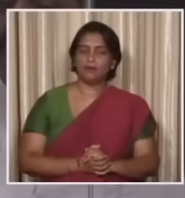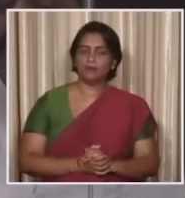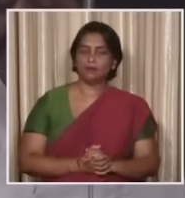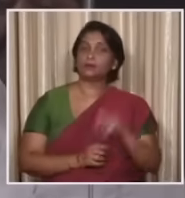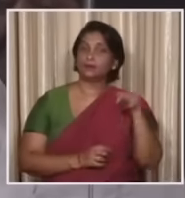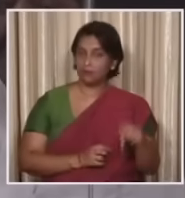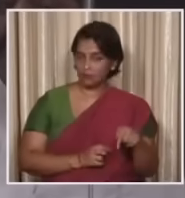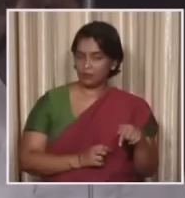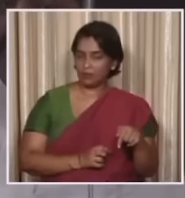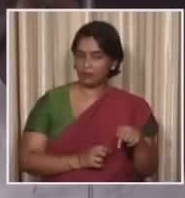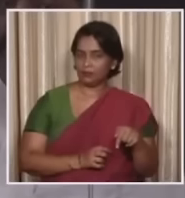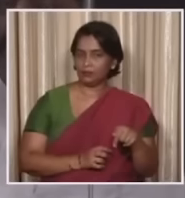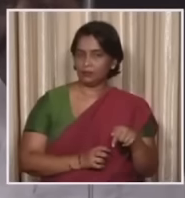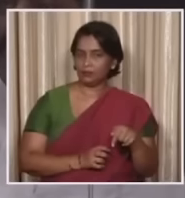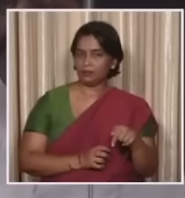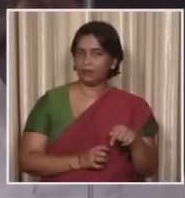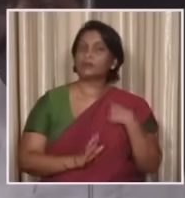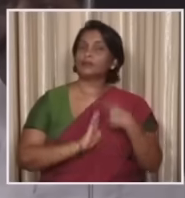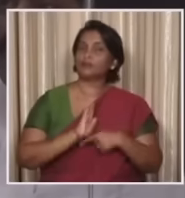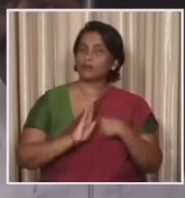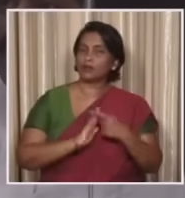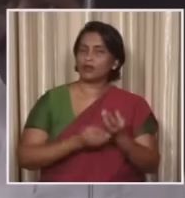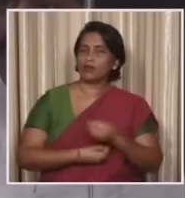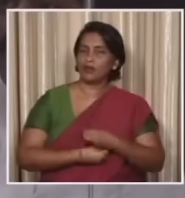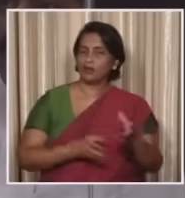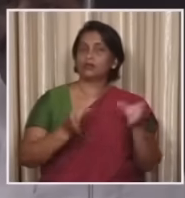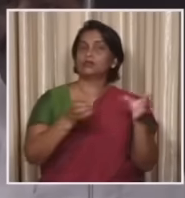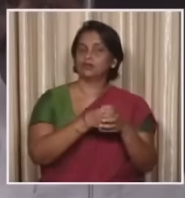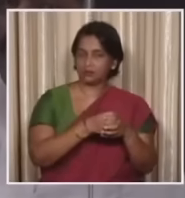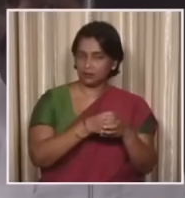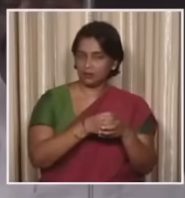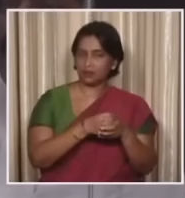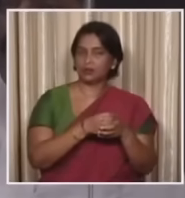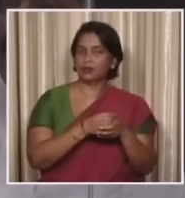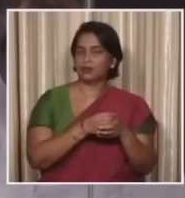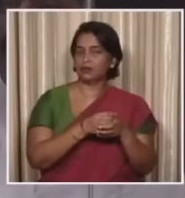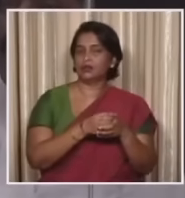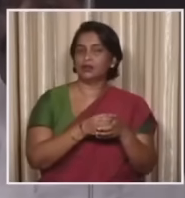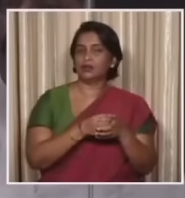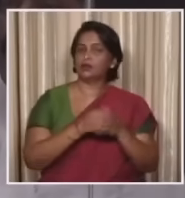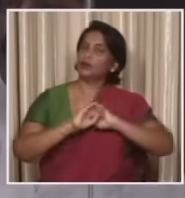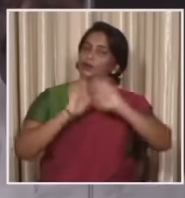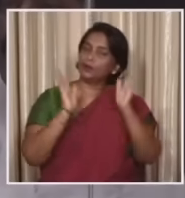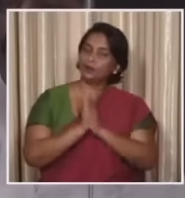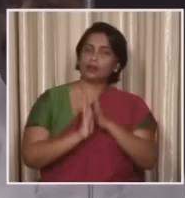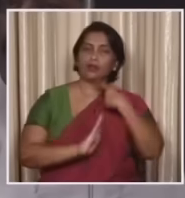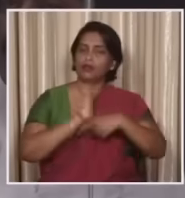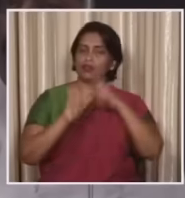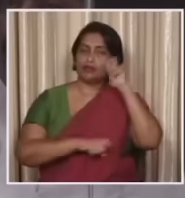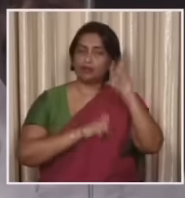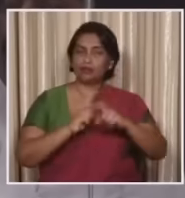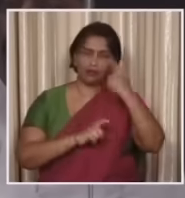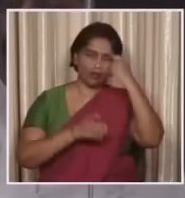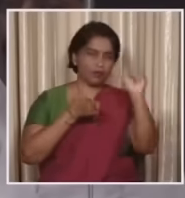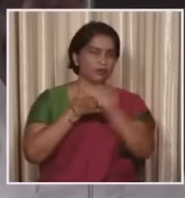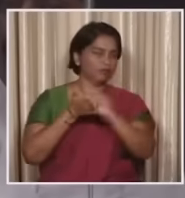අද මේ රට විනාශ කරපු කණ්ඩායමක් සමස්ත ජනතාවගේ ඔළුව